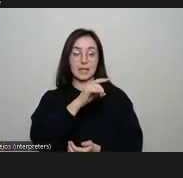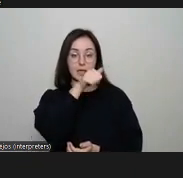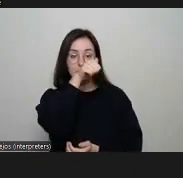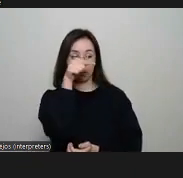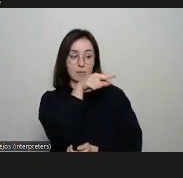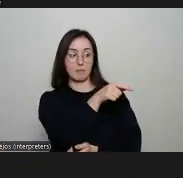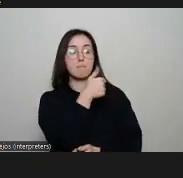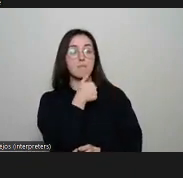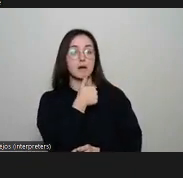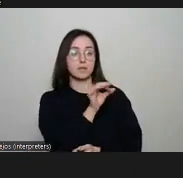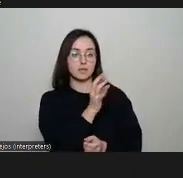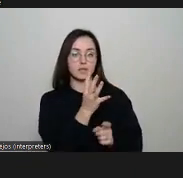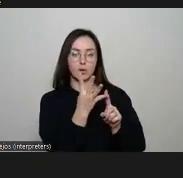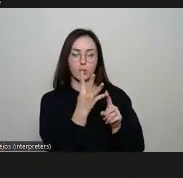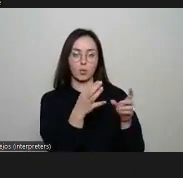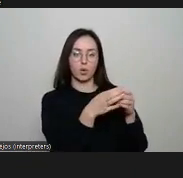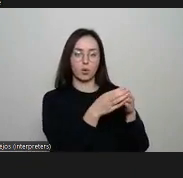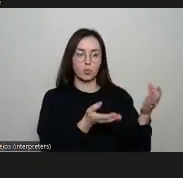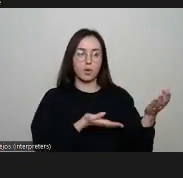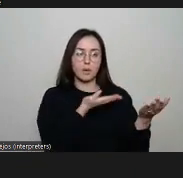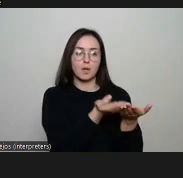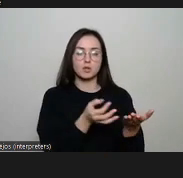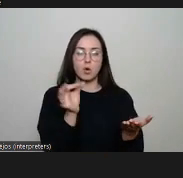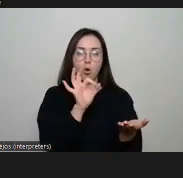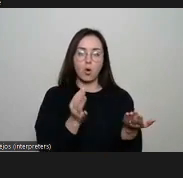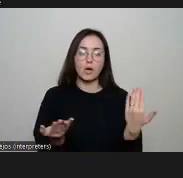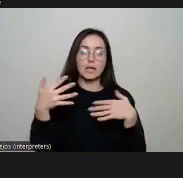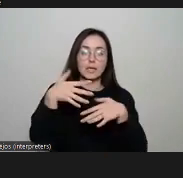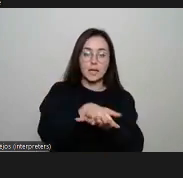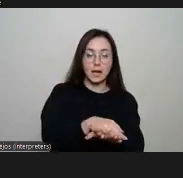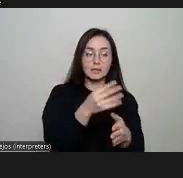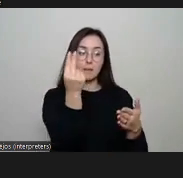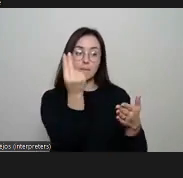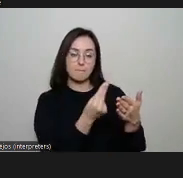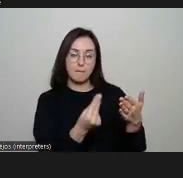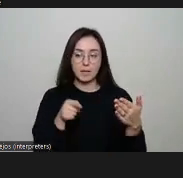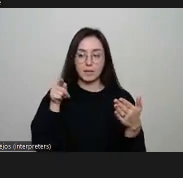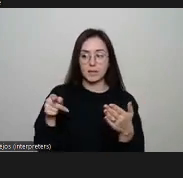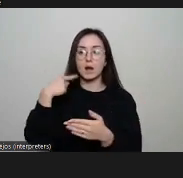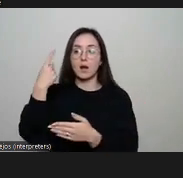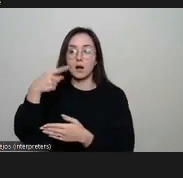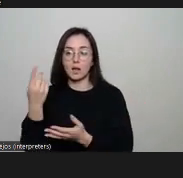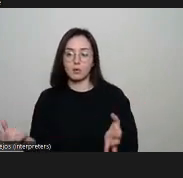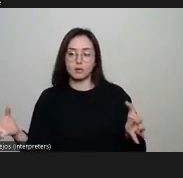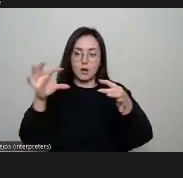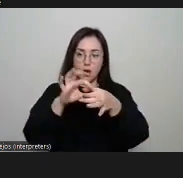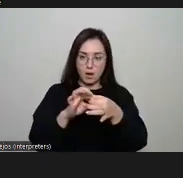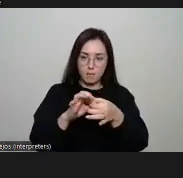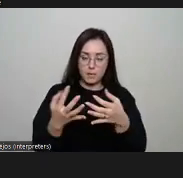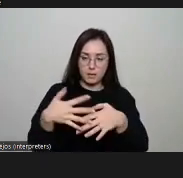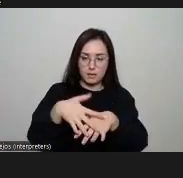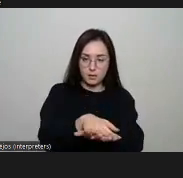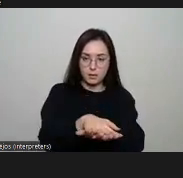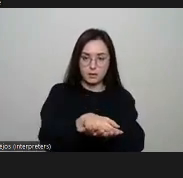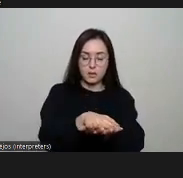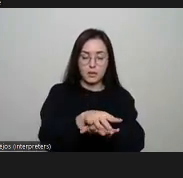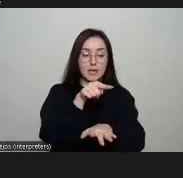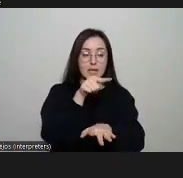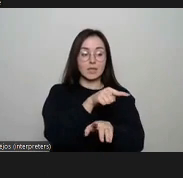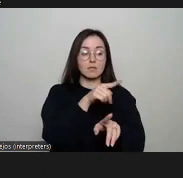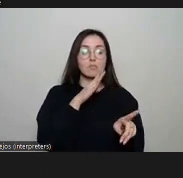grupės, kur kalbėjo apie, reiškia, integraciją tarp kalbos ir tarp menų. Ir paminėjo, reiškia,